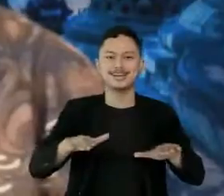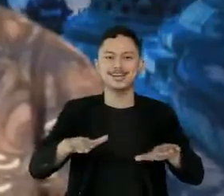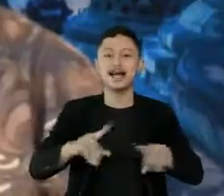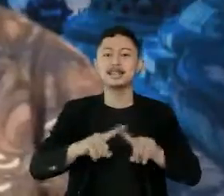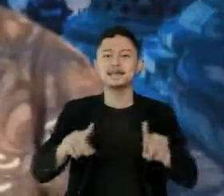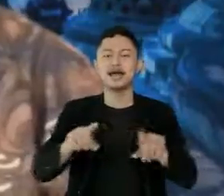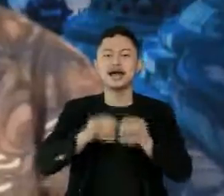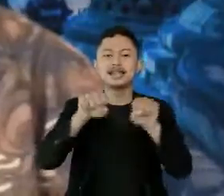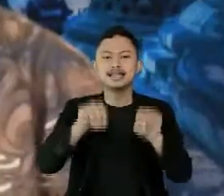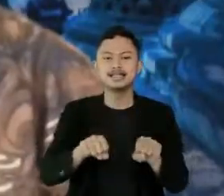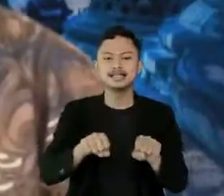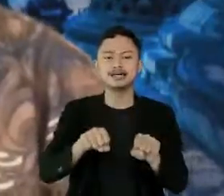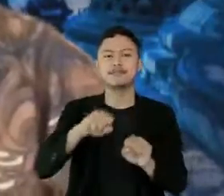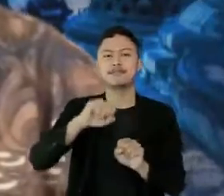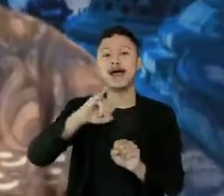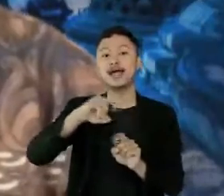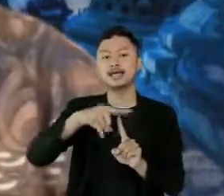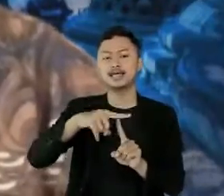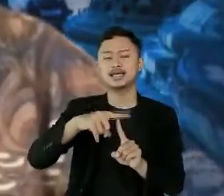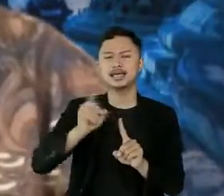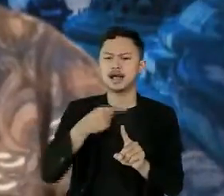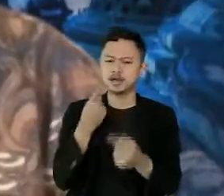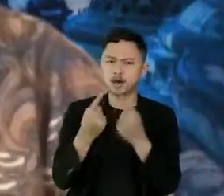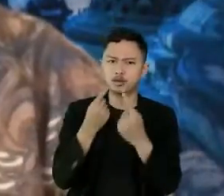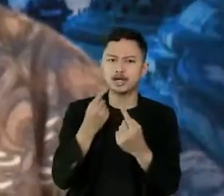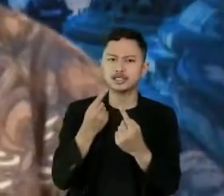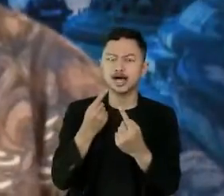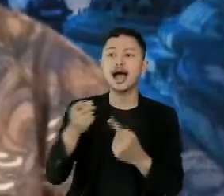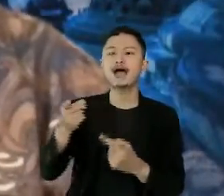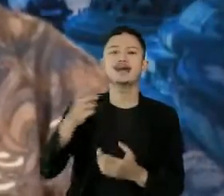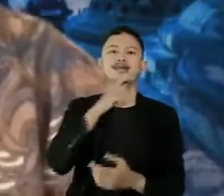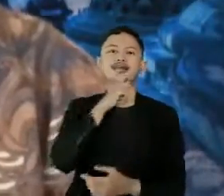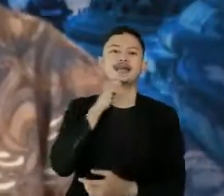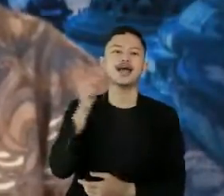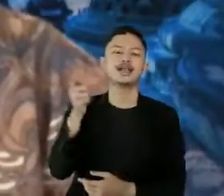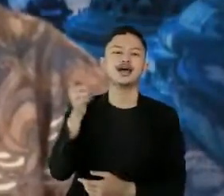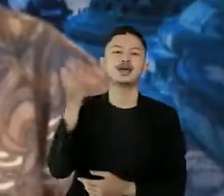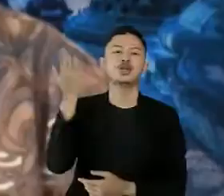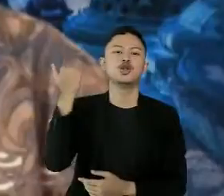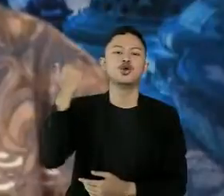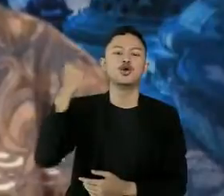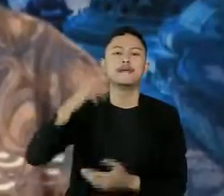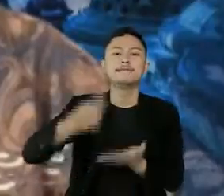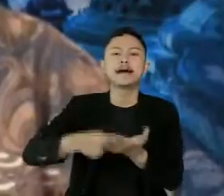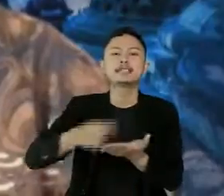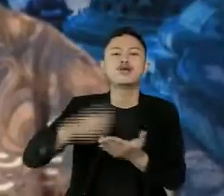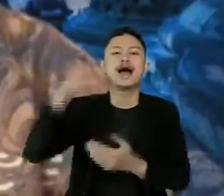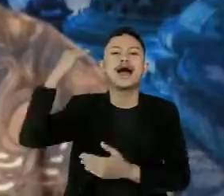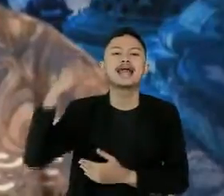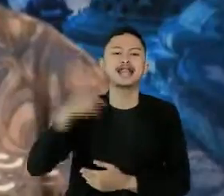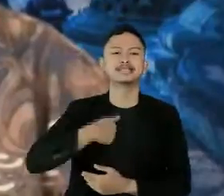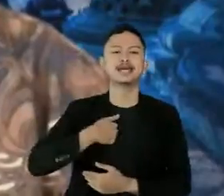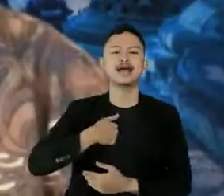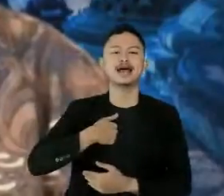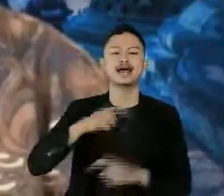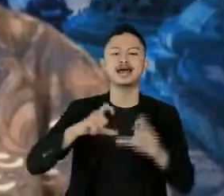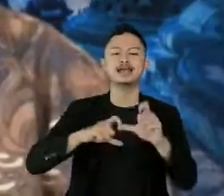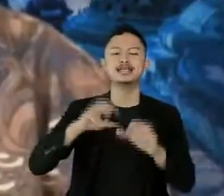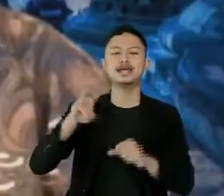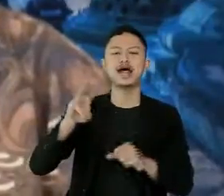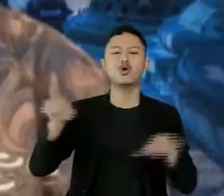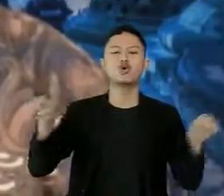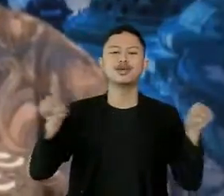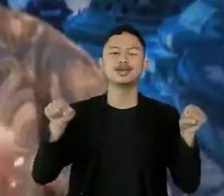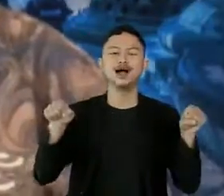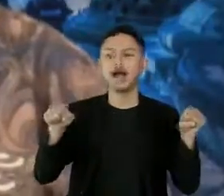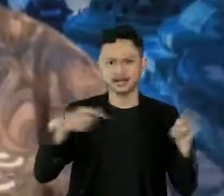chiefnya, tim IT-nya itu junior saya di S3 di UI, Pak Komang. Nah, Mas